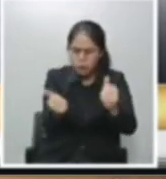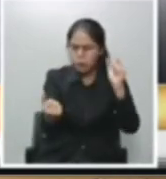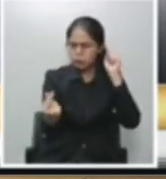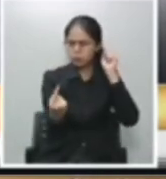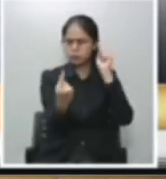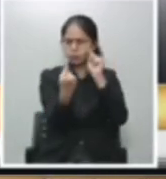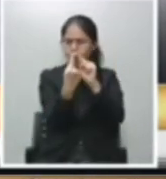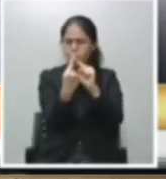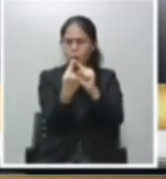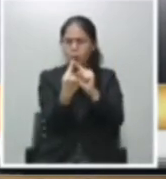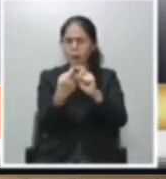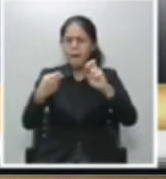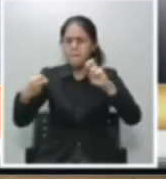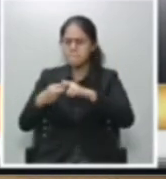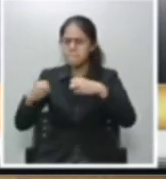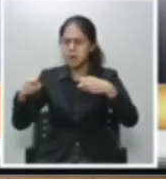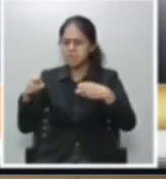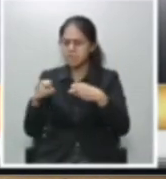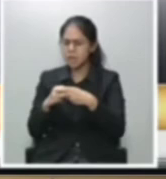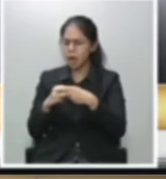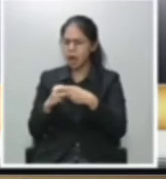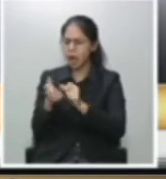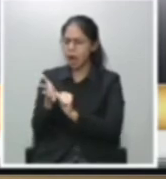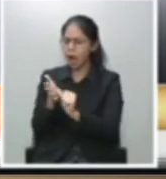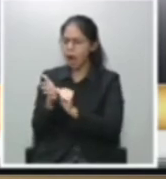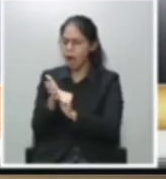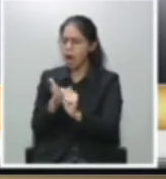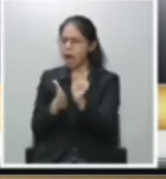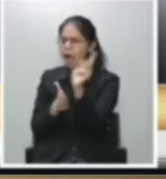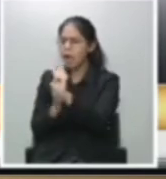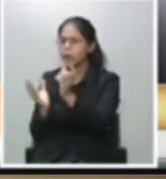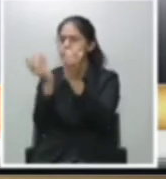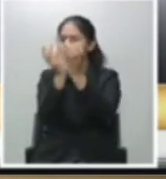ที่แก้ปัญหาโดยระบอบประชาธิปไตยทั้งสิ้น